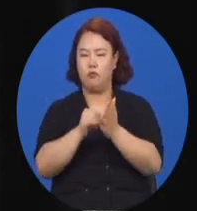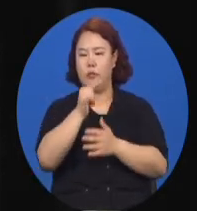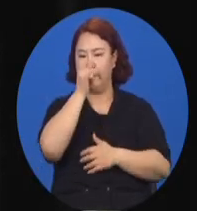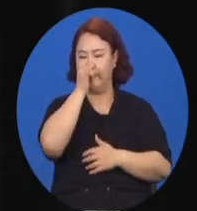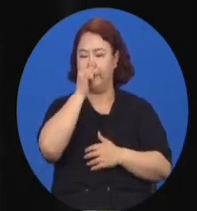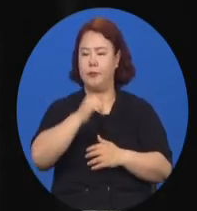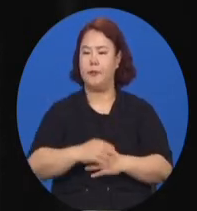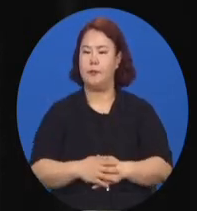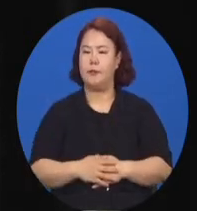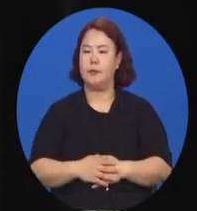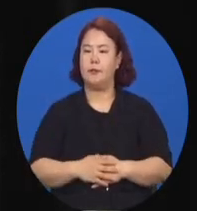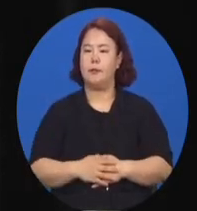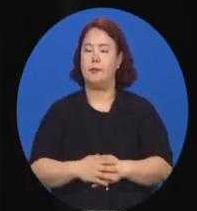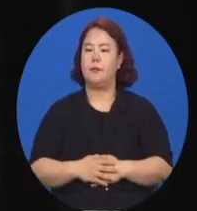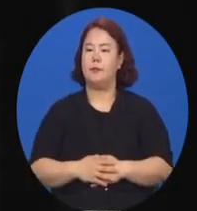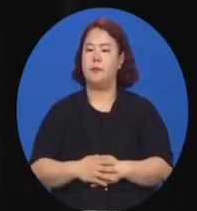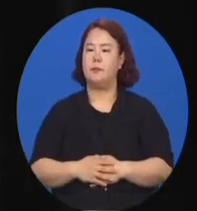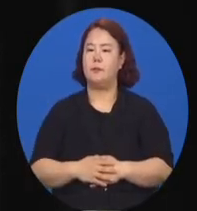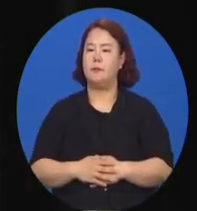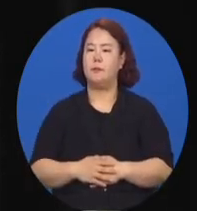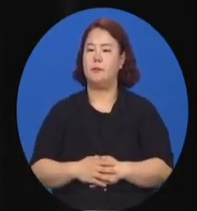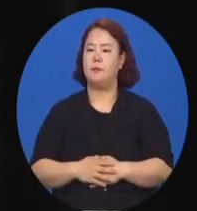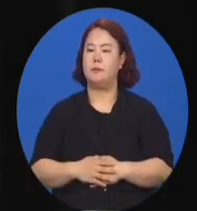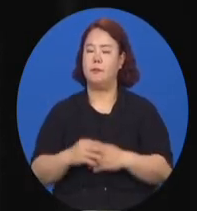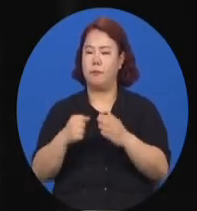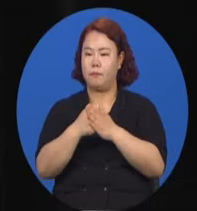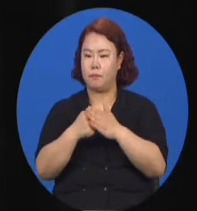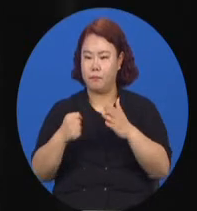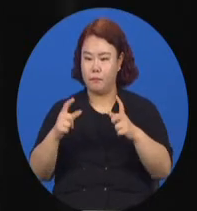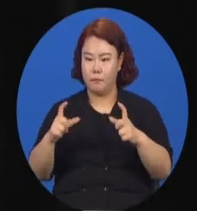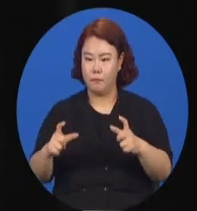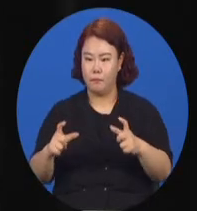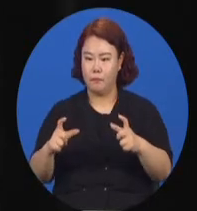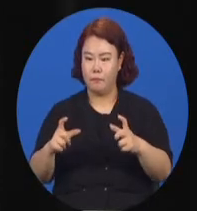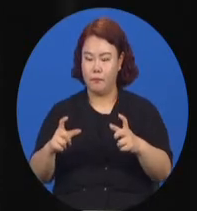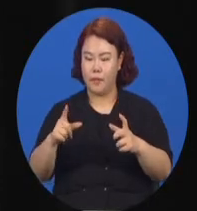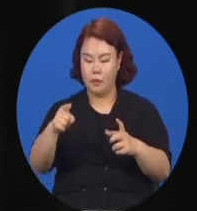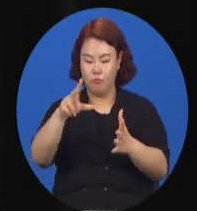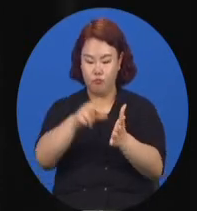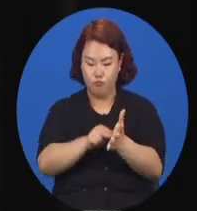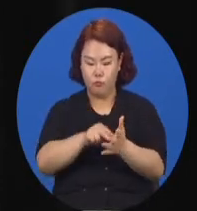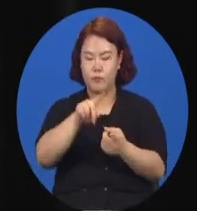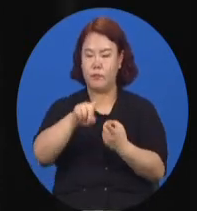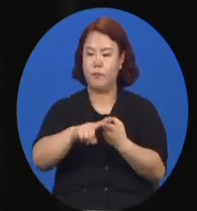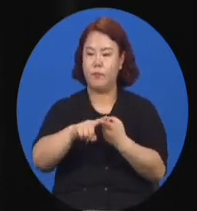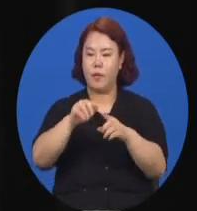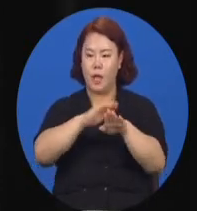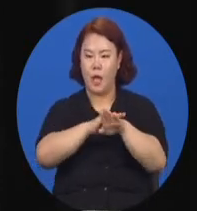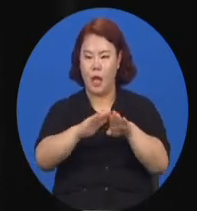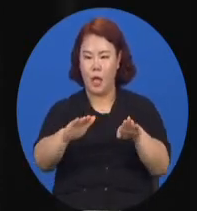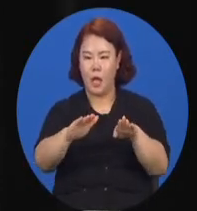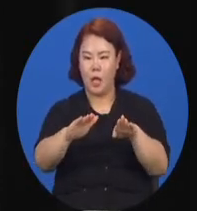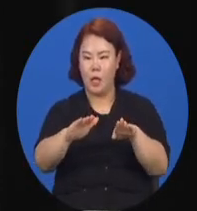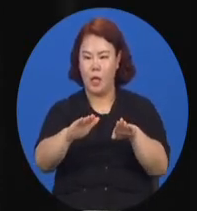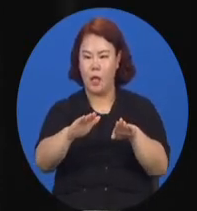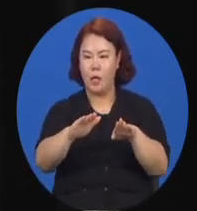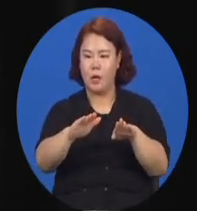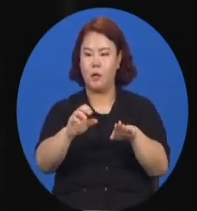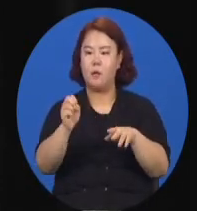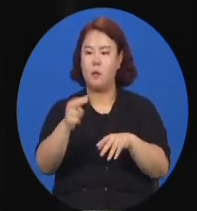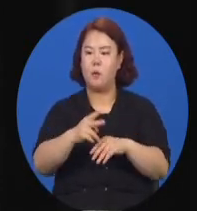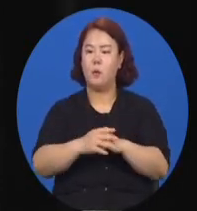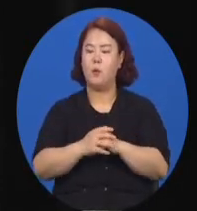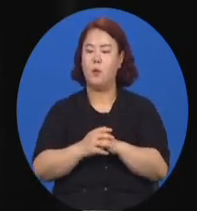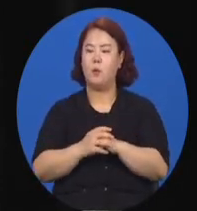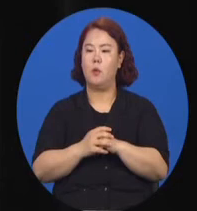공해가 발생되고 있는 이런 지역입니다. 그래서 저희들은 이런 문제를 해소해 나가고 또